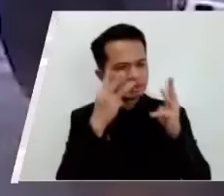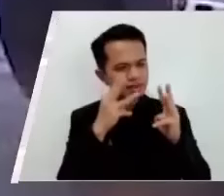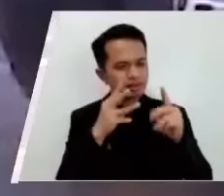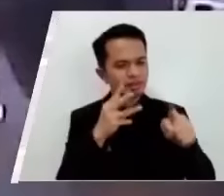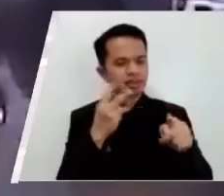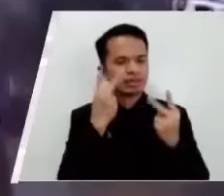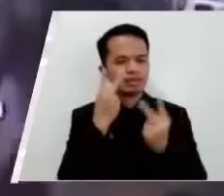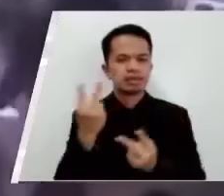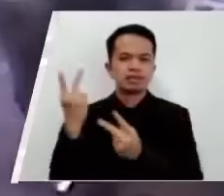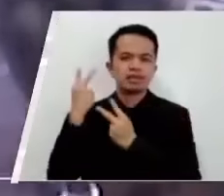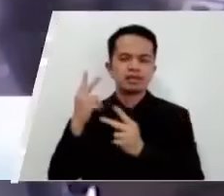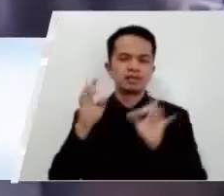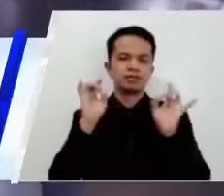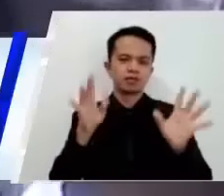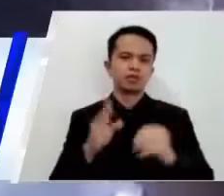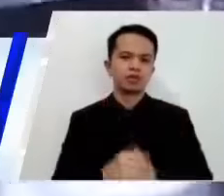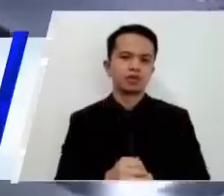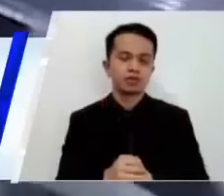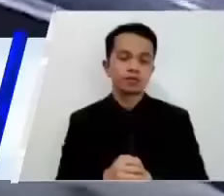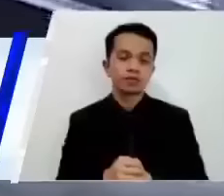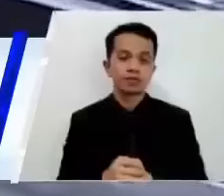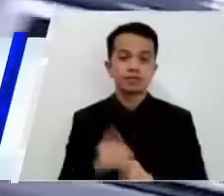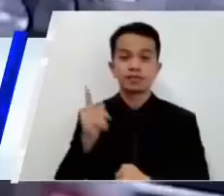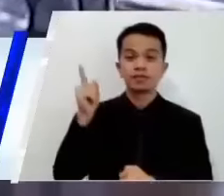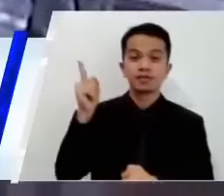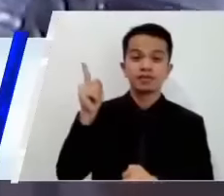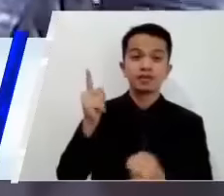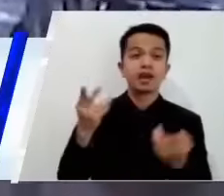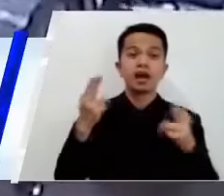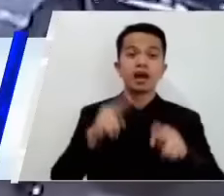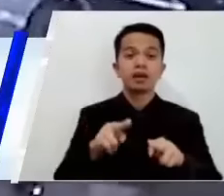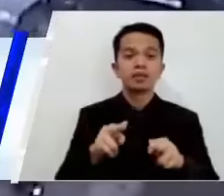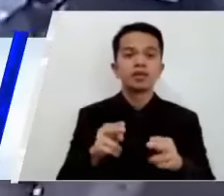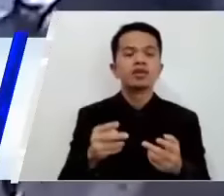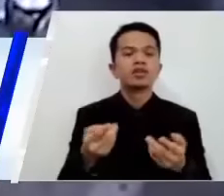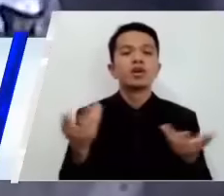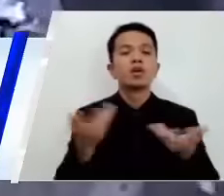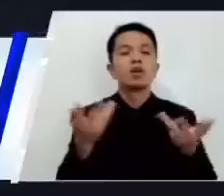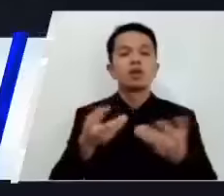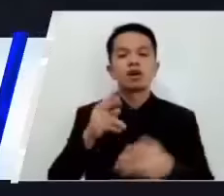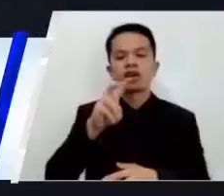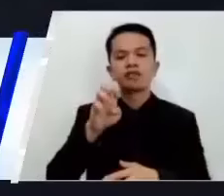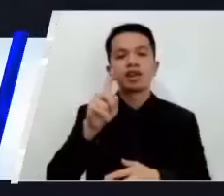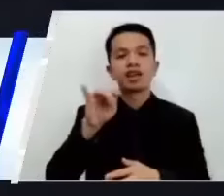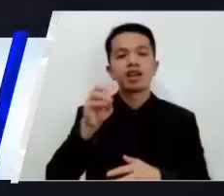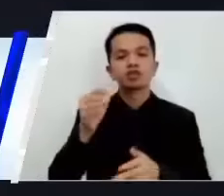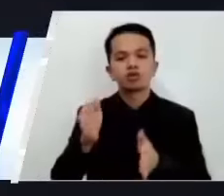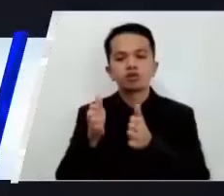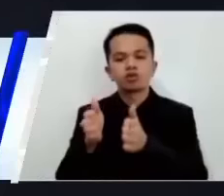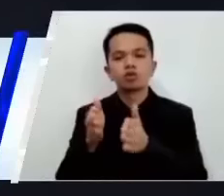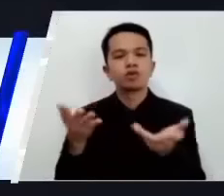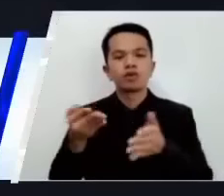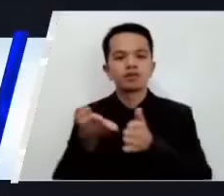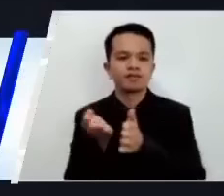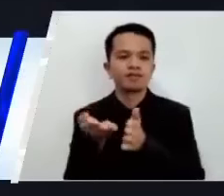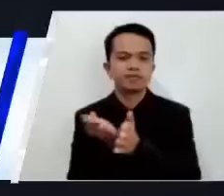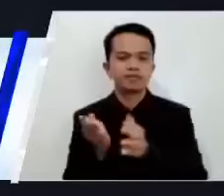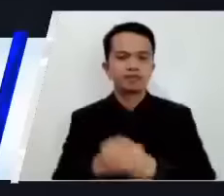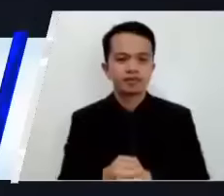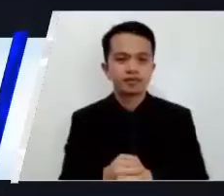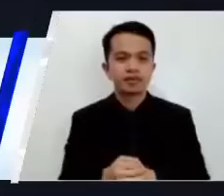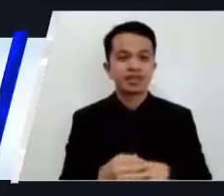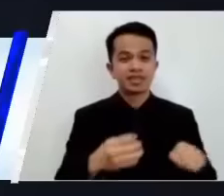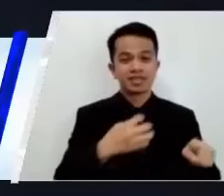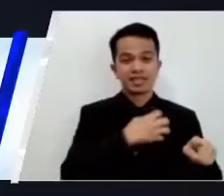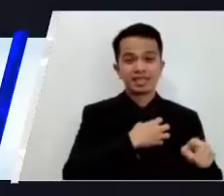Ang insidente nangyari sa panlulukan ng Velasco at San Agustin Street sa Pasig City. Ayon sa Pasig Police, dukoy